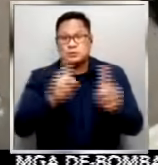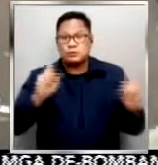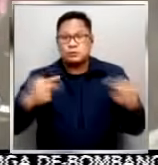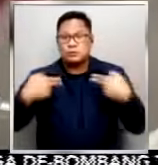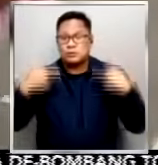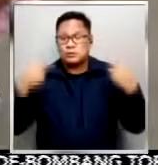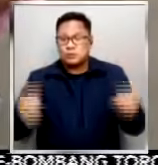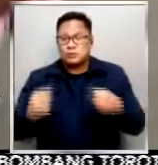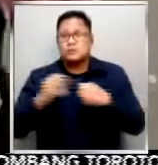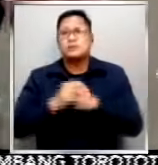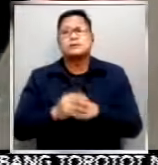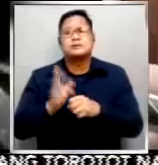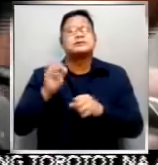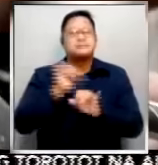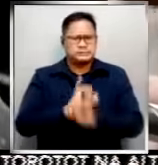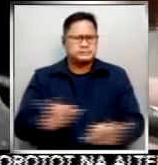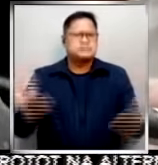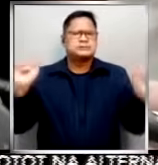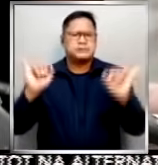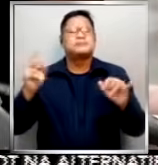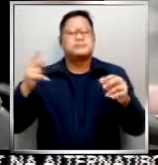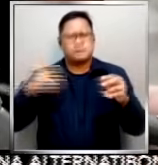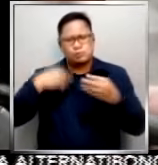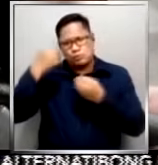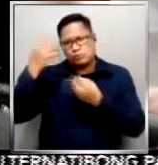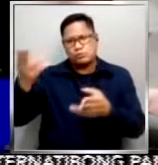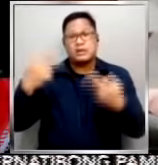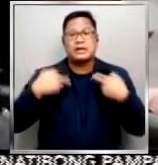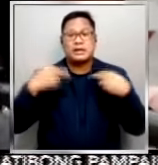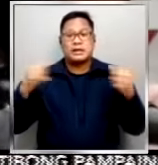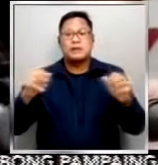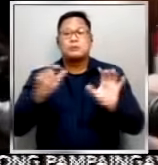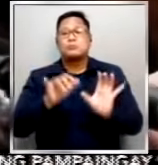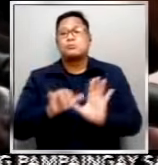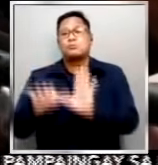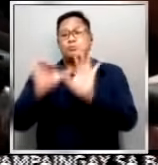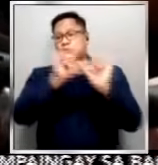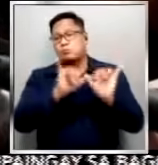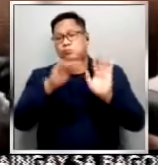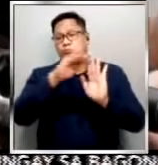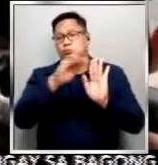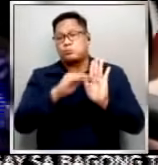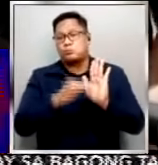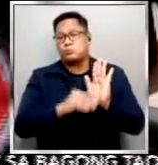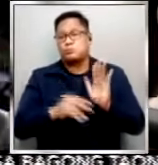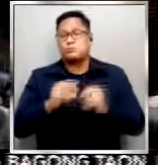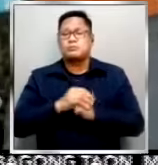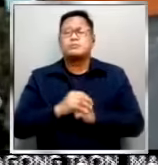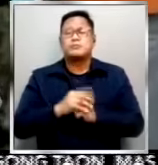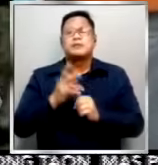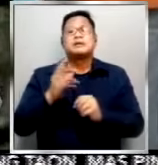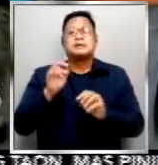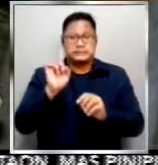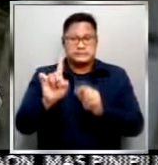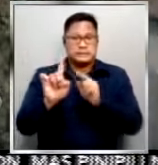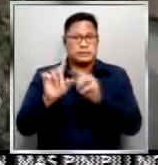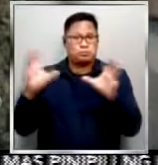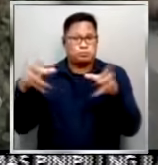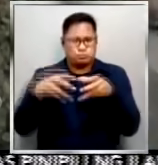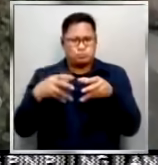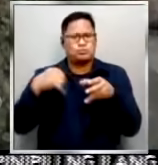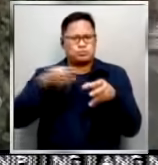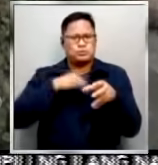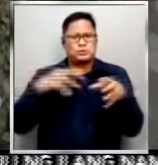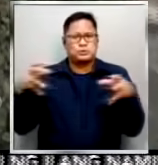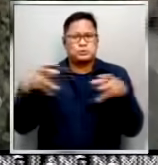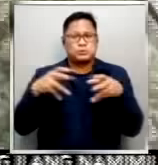naman daw nila ang health protocols. Isa lang din yung namin, yung uuwian namin. Kaya sama-sama kami. Ang mga pulis tuloy rin